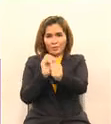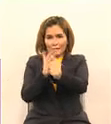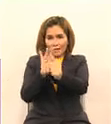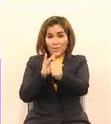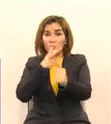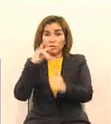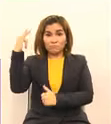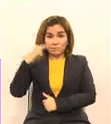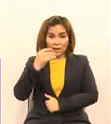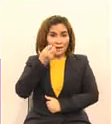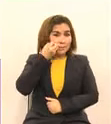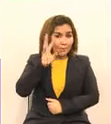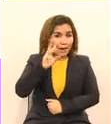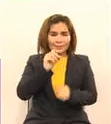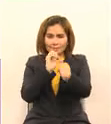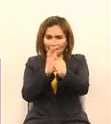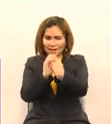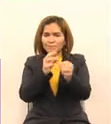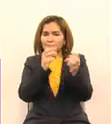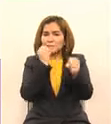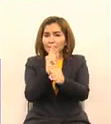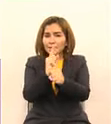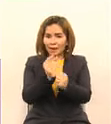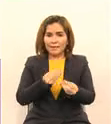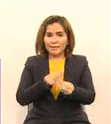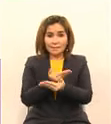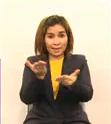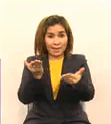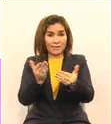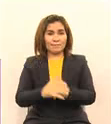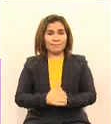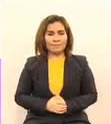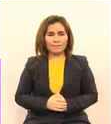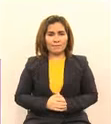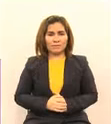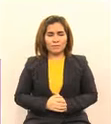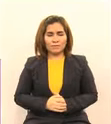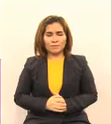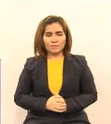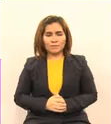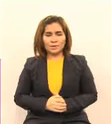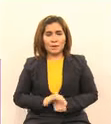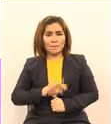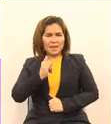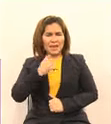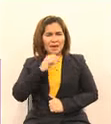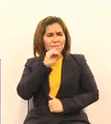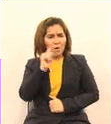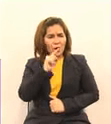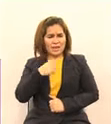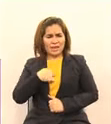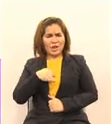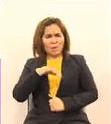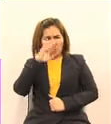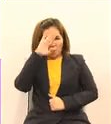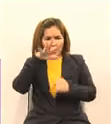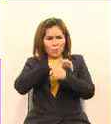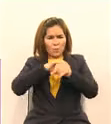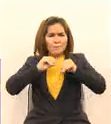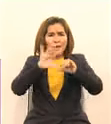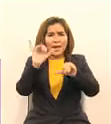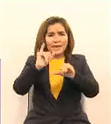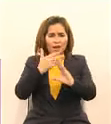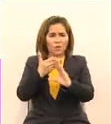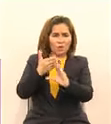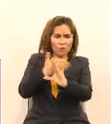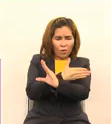ำที่จะให้ทุกท่านนะครับถึงแม้ว่าท่านเข้ามาในช่วงที่เข้ามาในประเทศหรือเข้ามาในพื้นที่ยังไม่มีไข้นะครับเรา